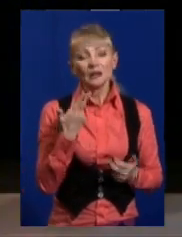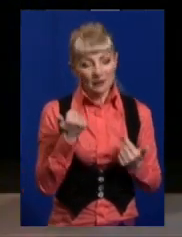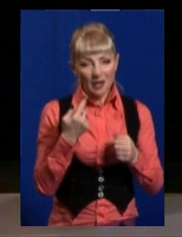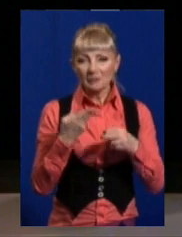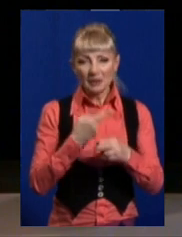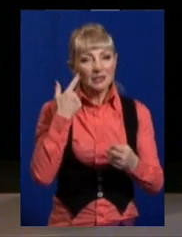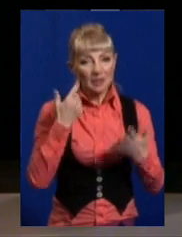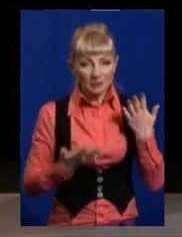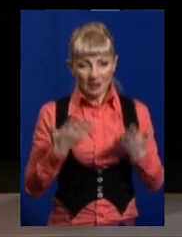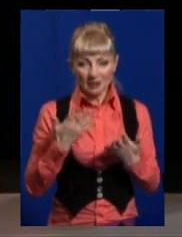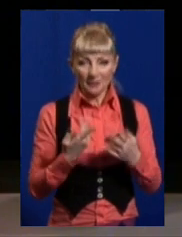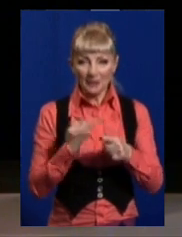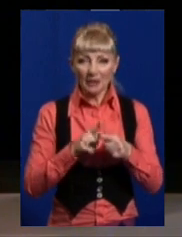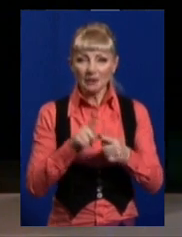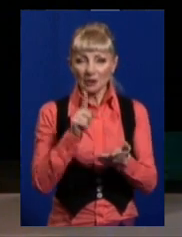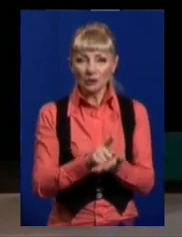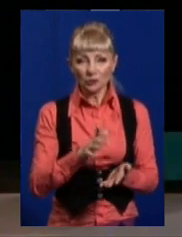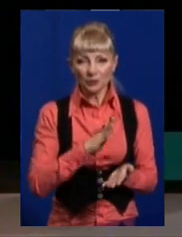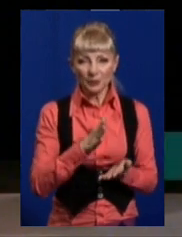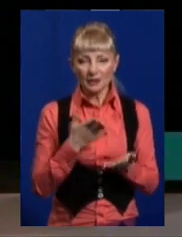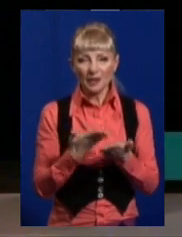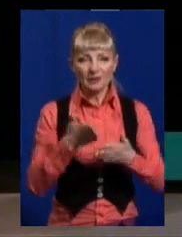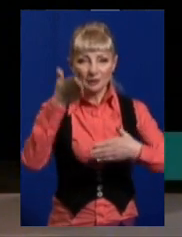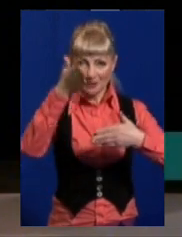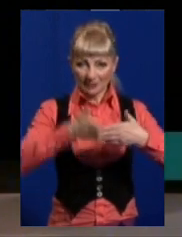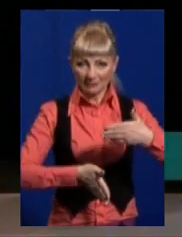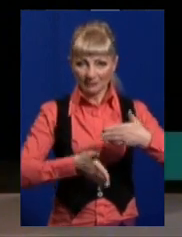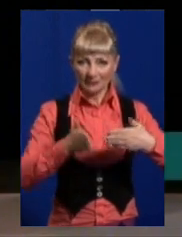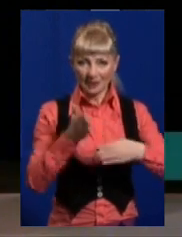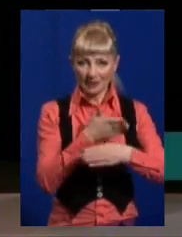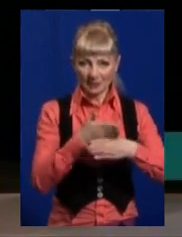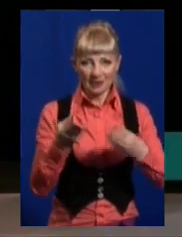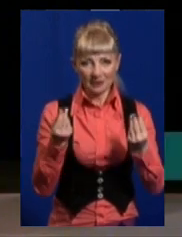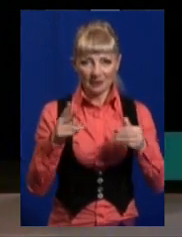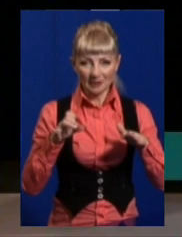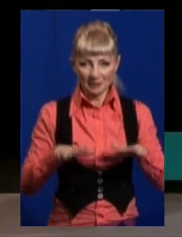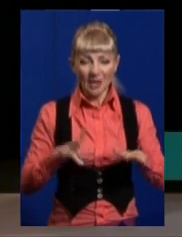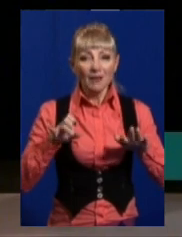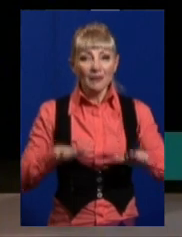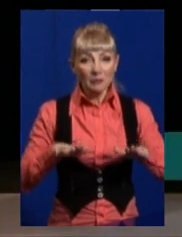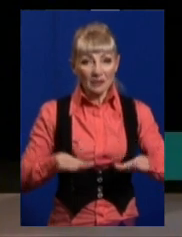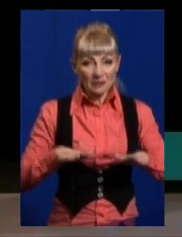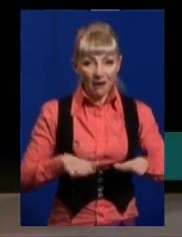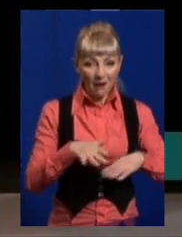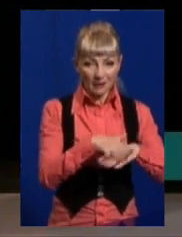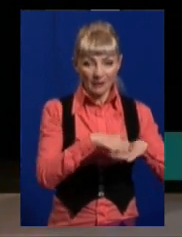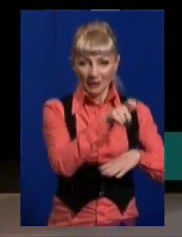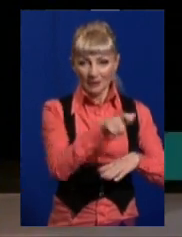це має бути таким завершенням децентралізації. На місцях, громадах, безумовно, сформовані.